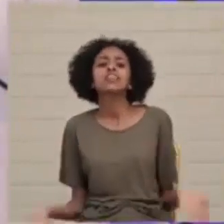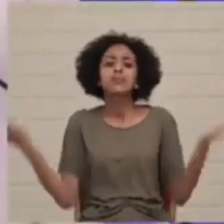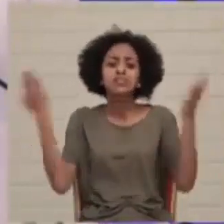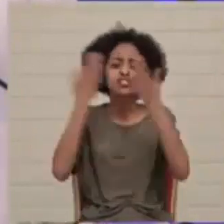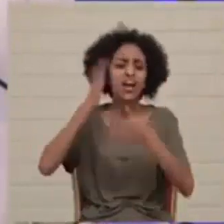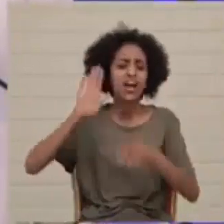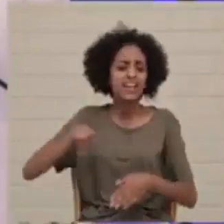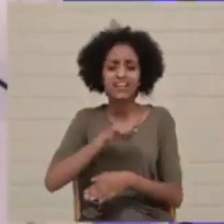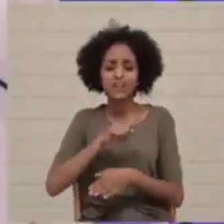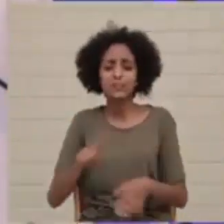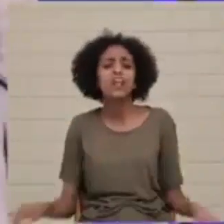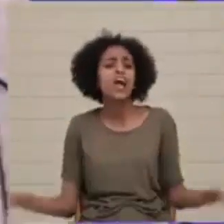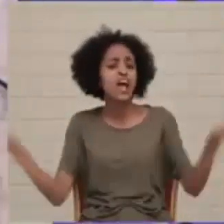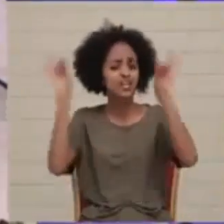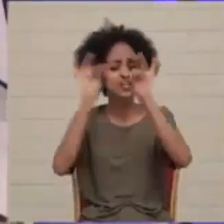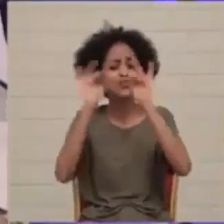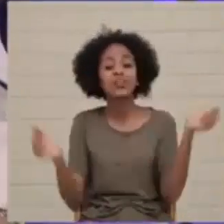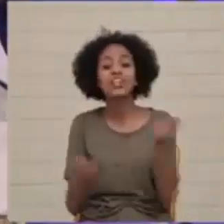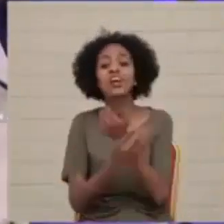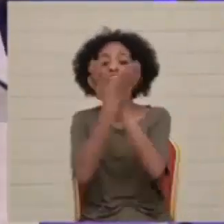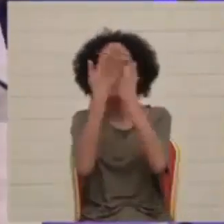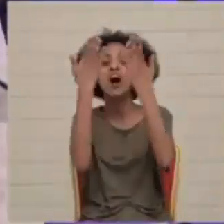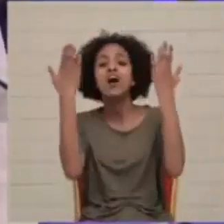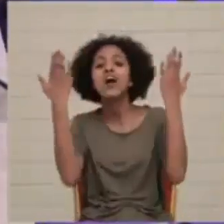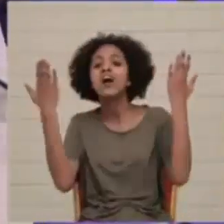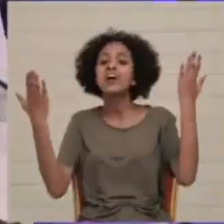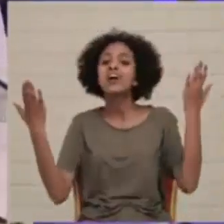ይነጋል እንደ መሻይ ይቀርም ለሊቱ